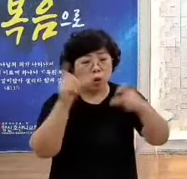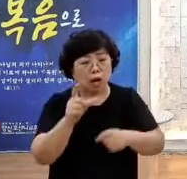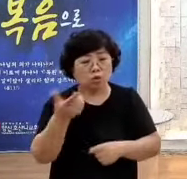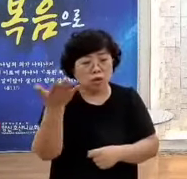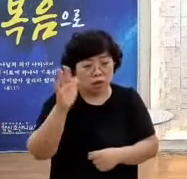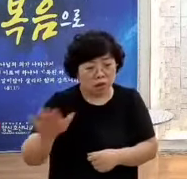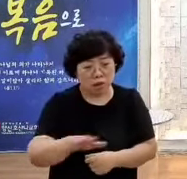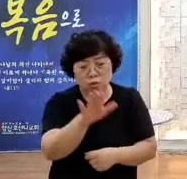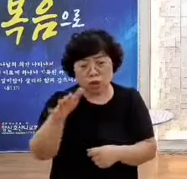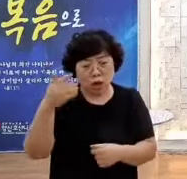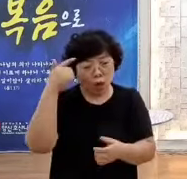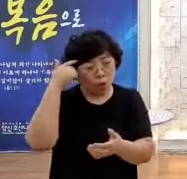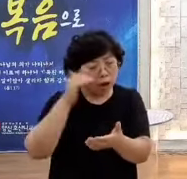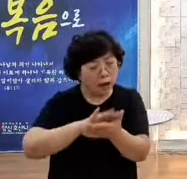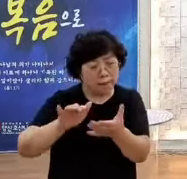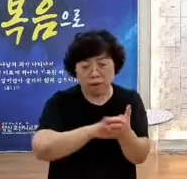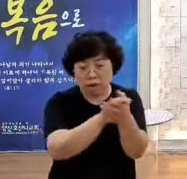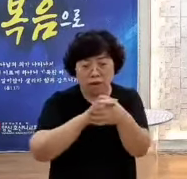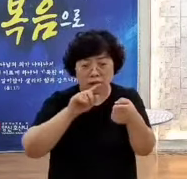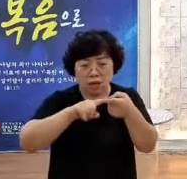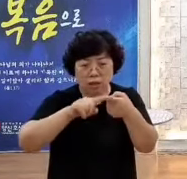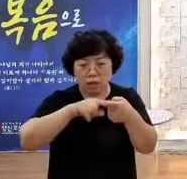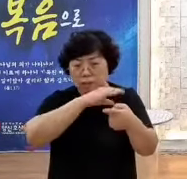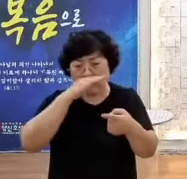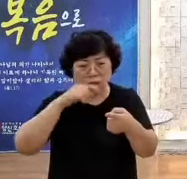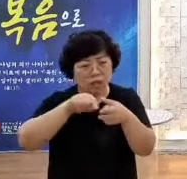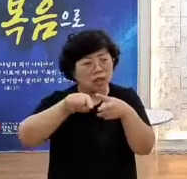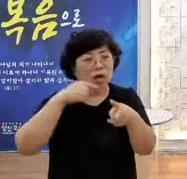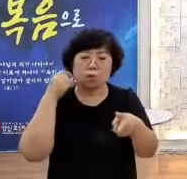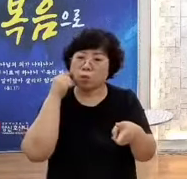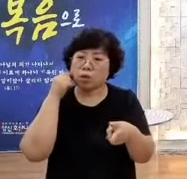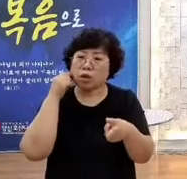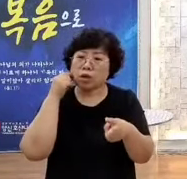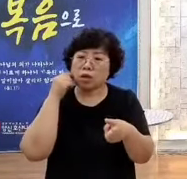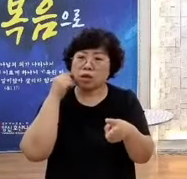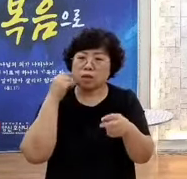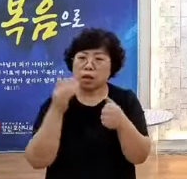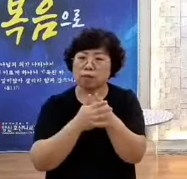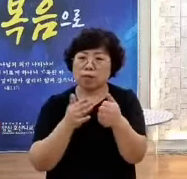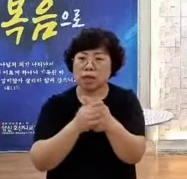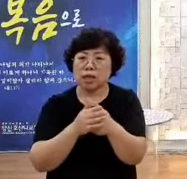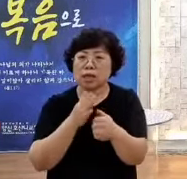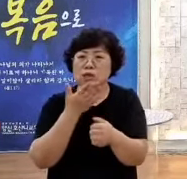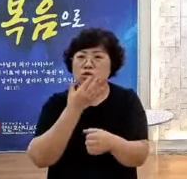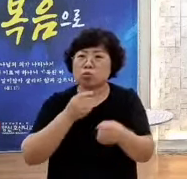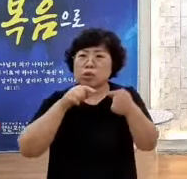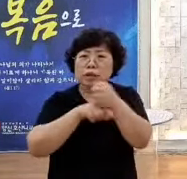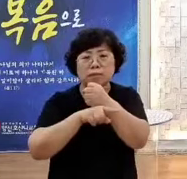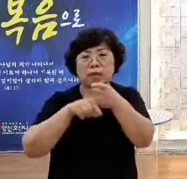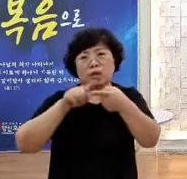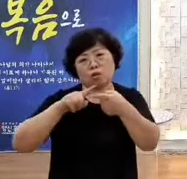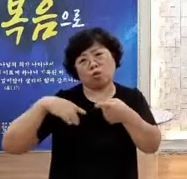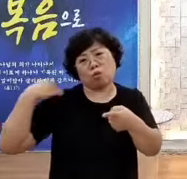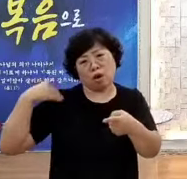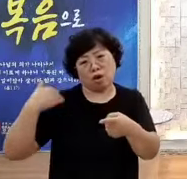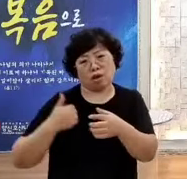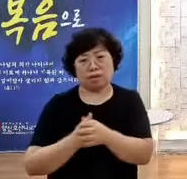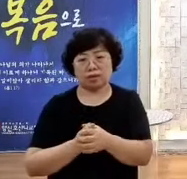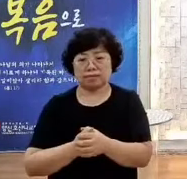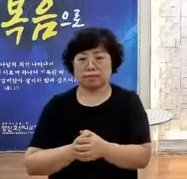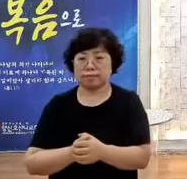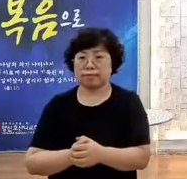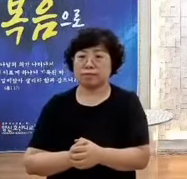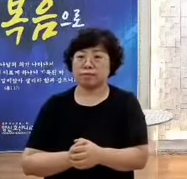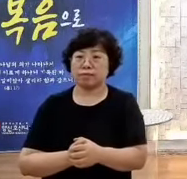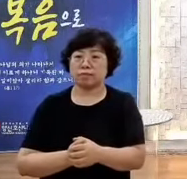하나님과 화평하게 되었다는 이 말을 오늘 여러분들과 함께 나누고 이 복음의 메시지가 이 안에 담겨져 있다는 것을 우리가